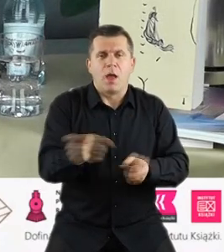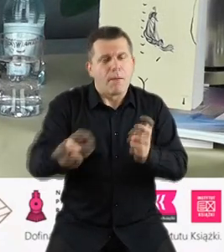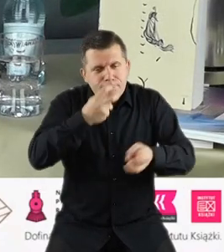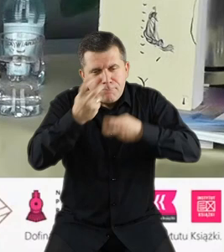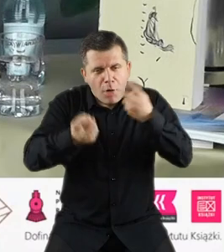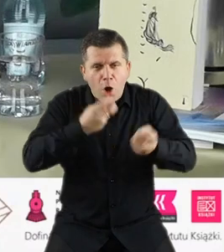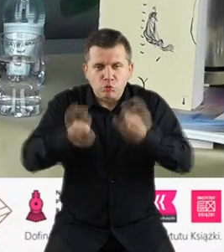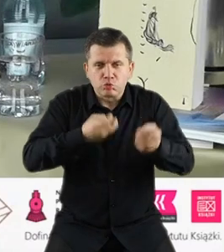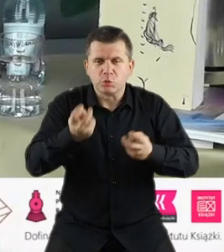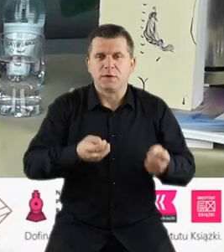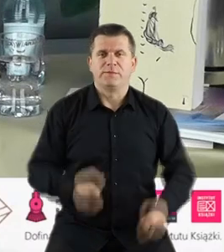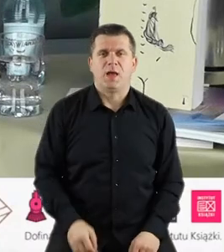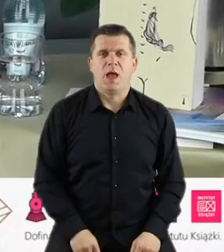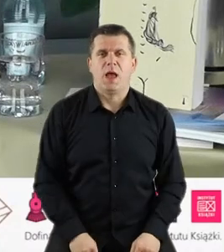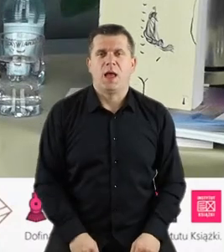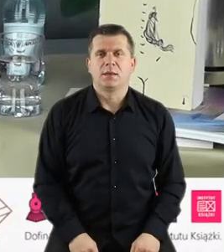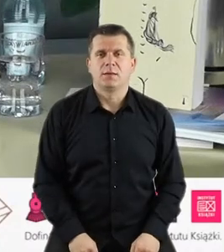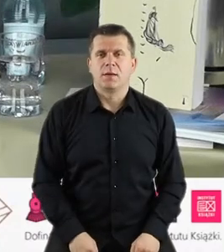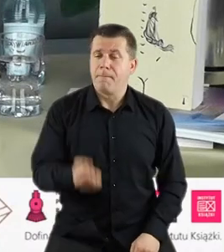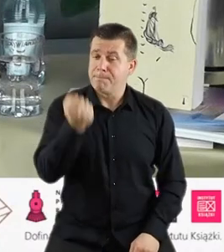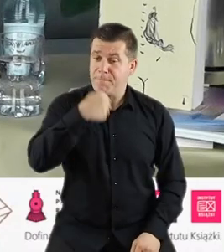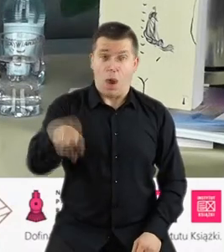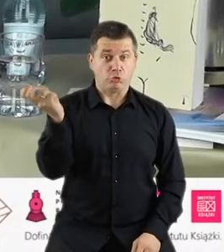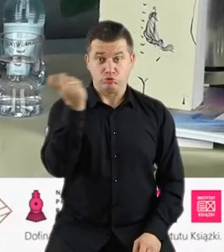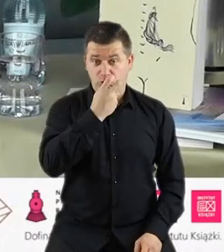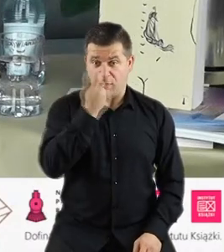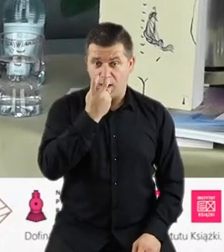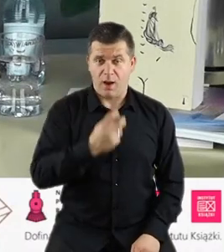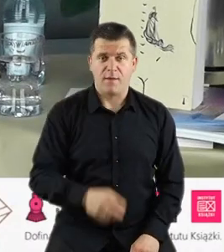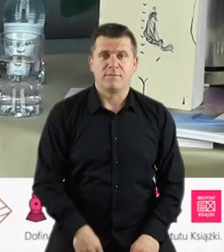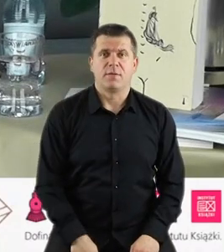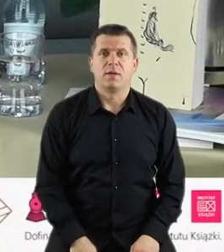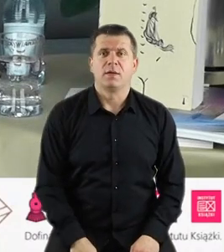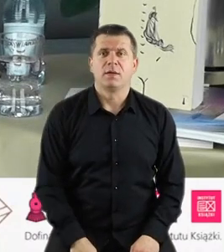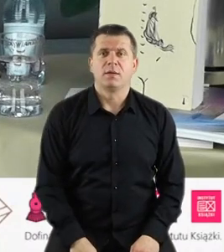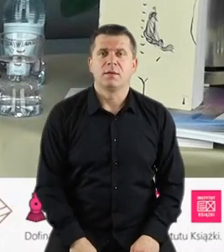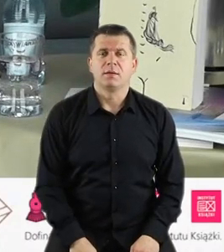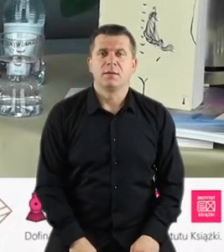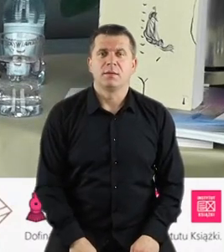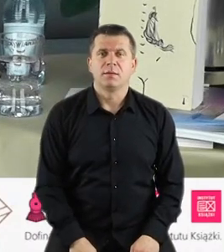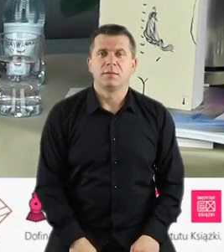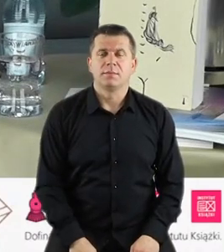się poszukiwania. Bardzo ciekawe.